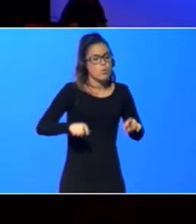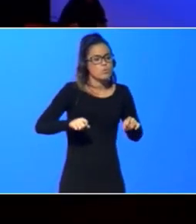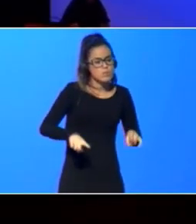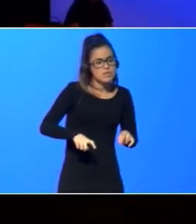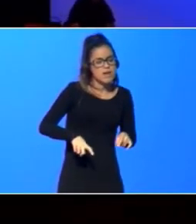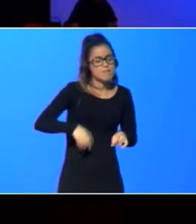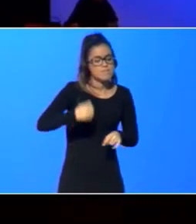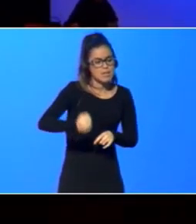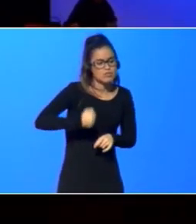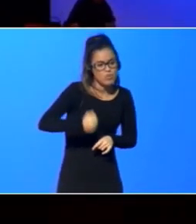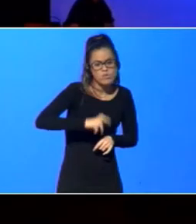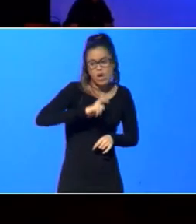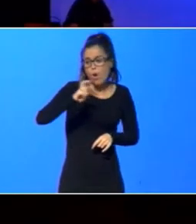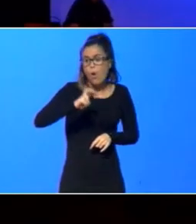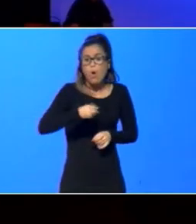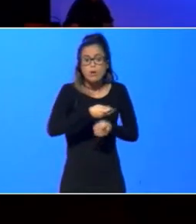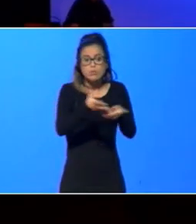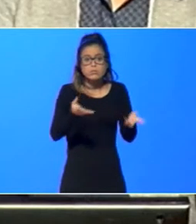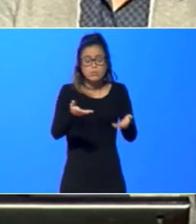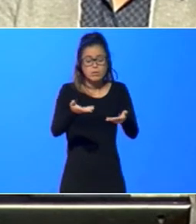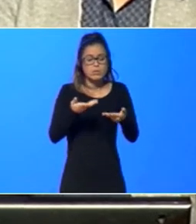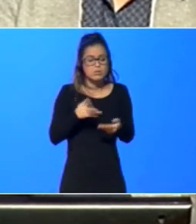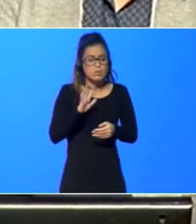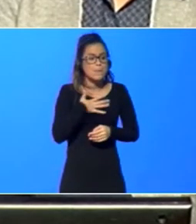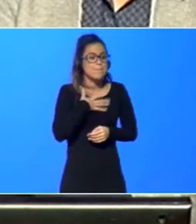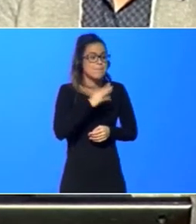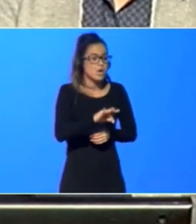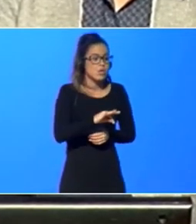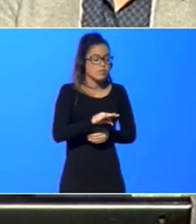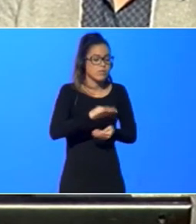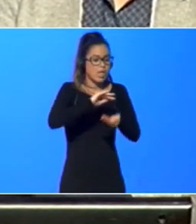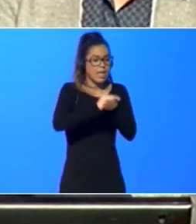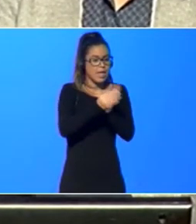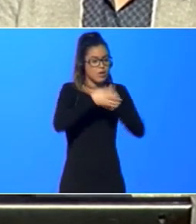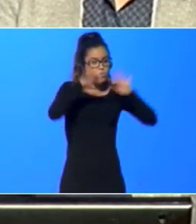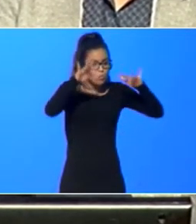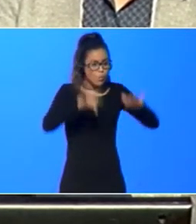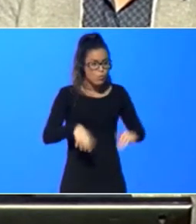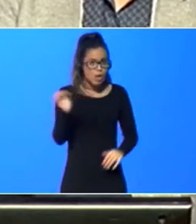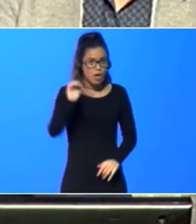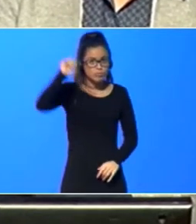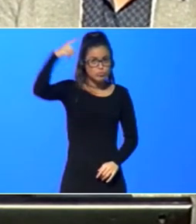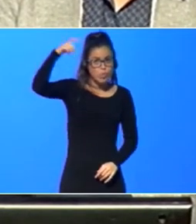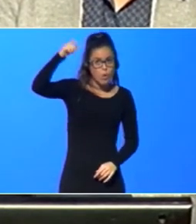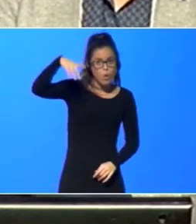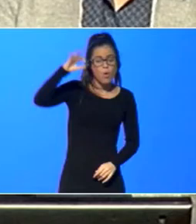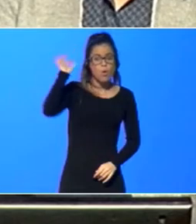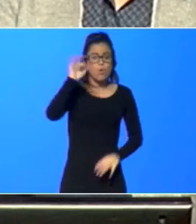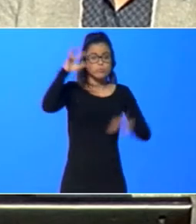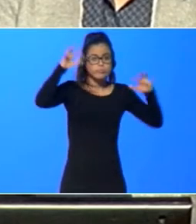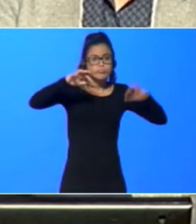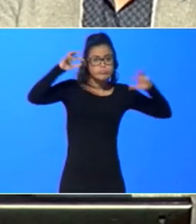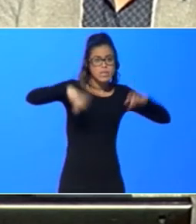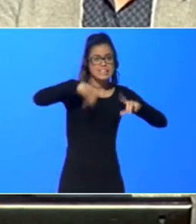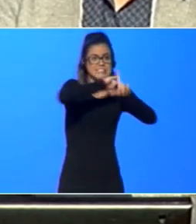laguntza. Bebaitok hau eldatzu edurra, eguraldi ona, eguraldi txarra,